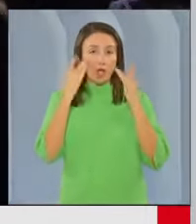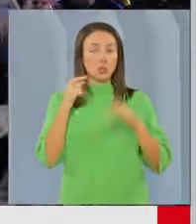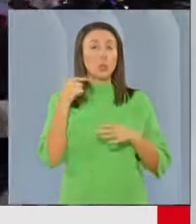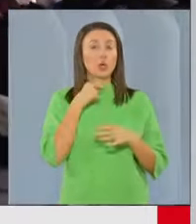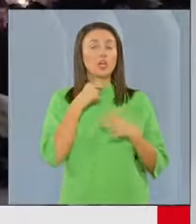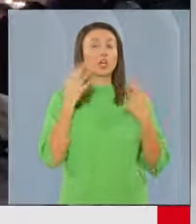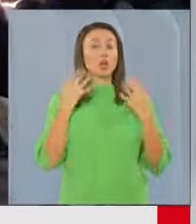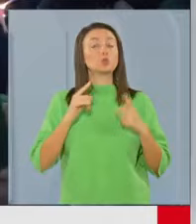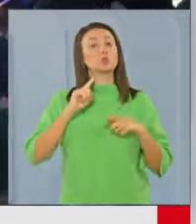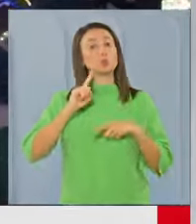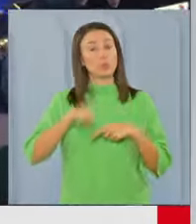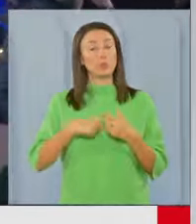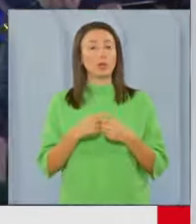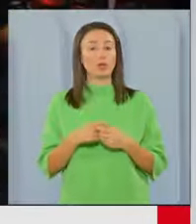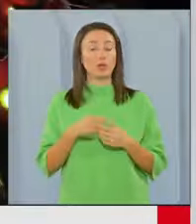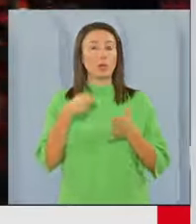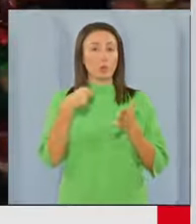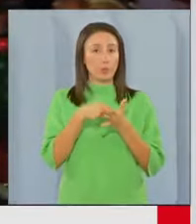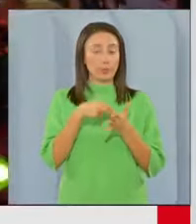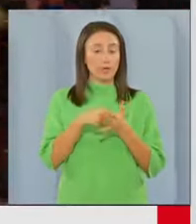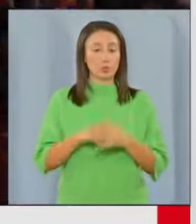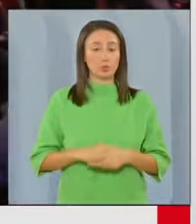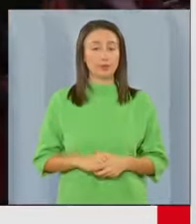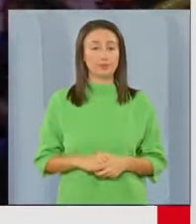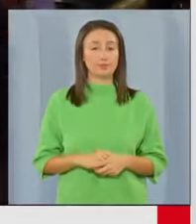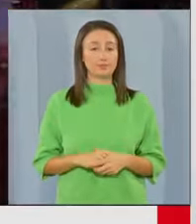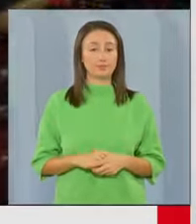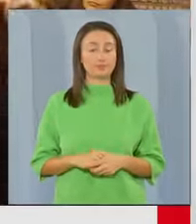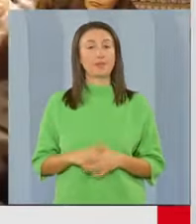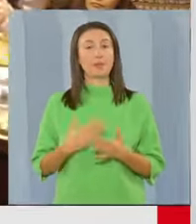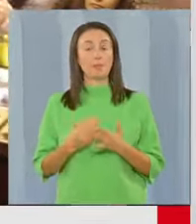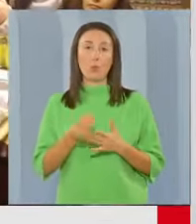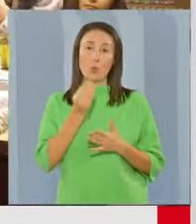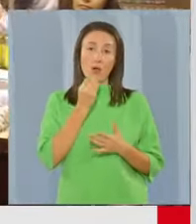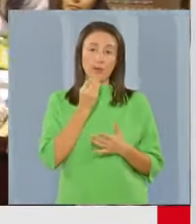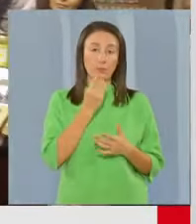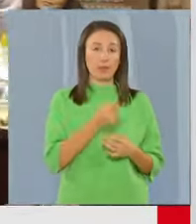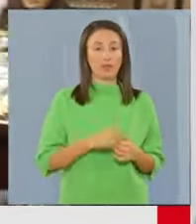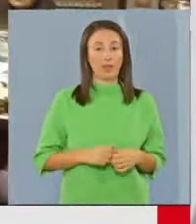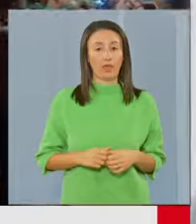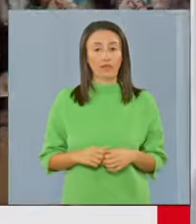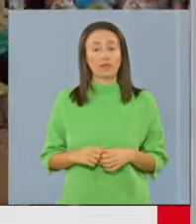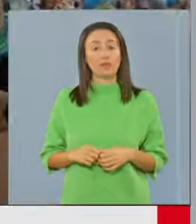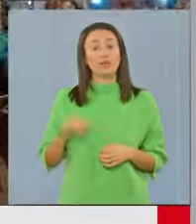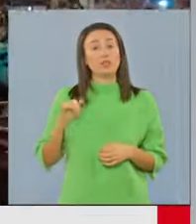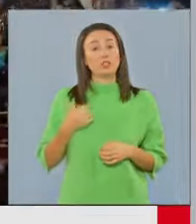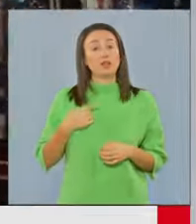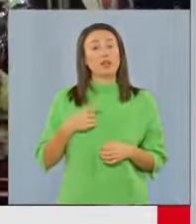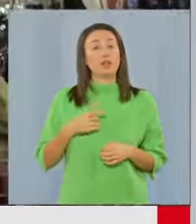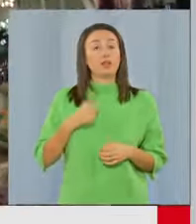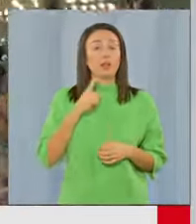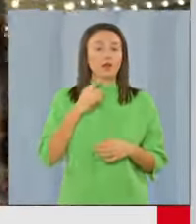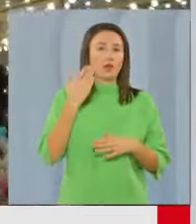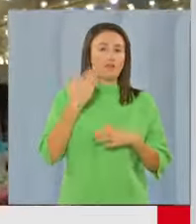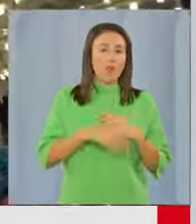Crăciun după care urmează cumpărăturile de pentru alimente ă de Crăciun și de revelion